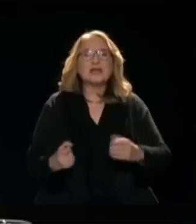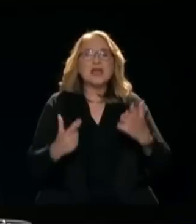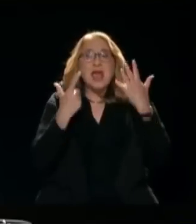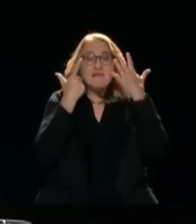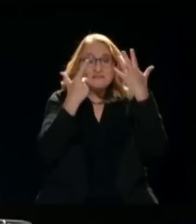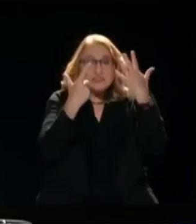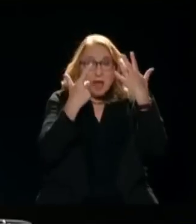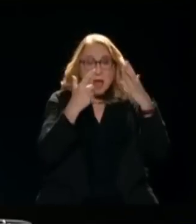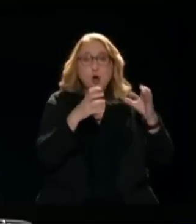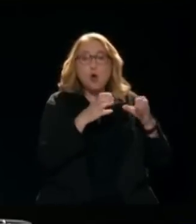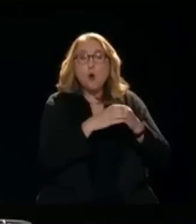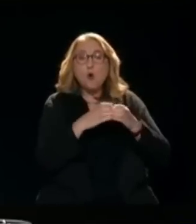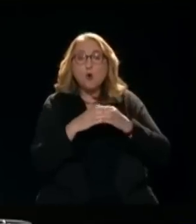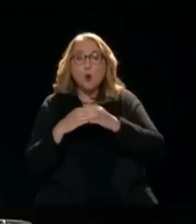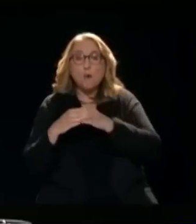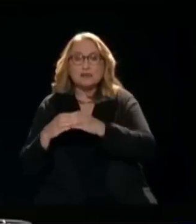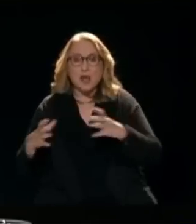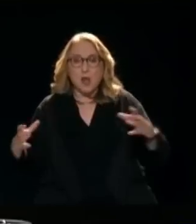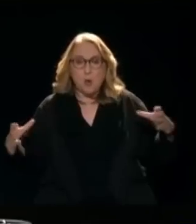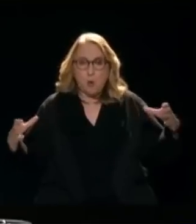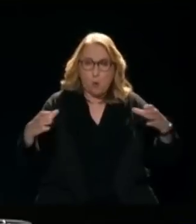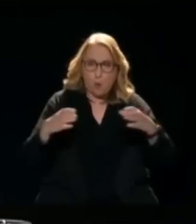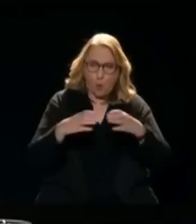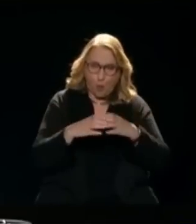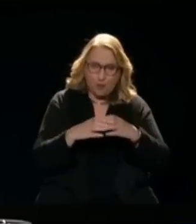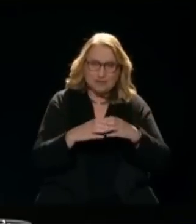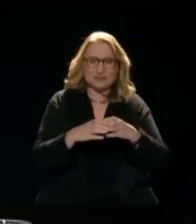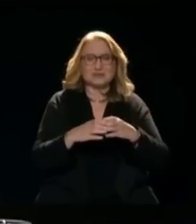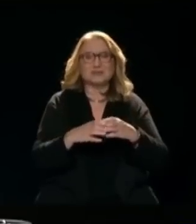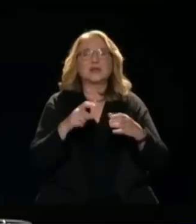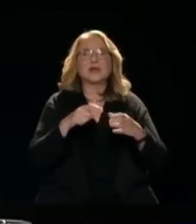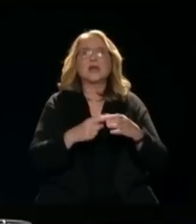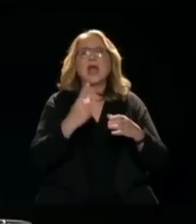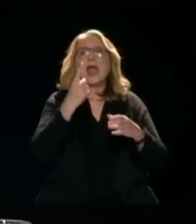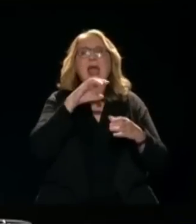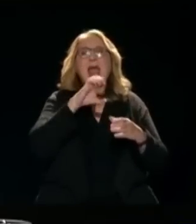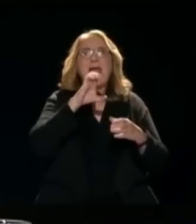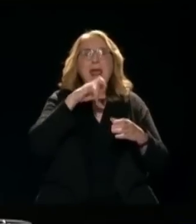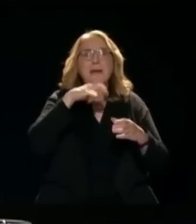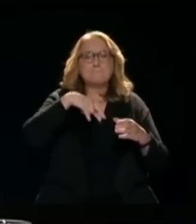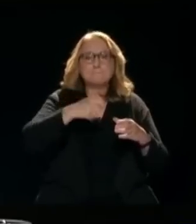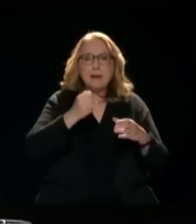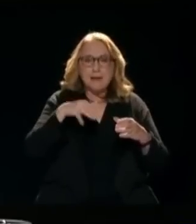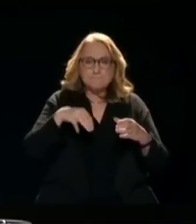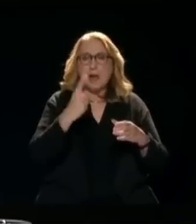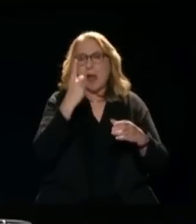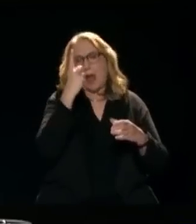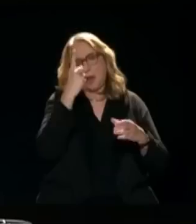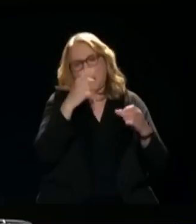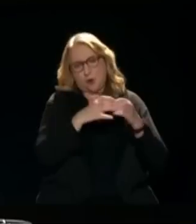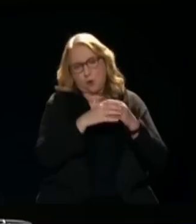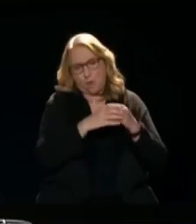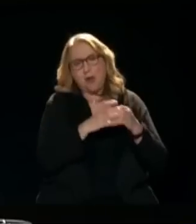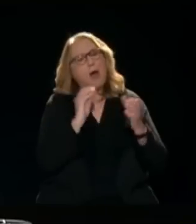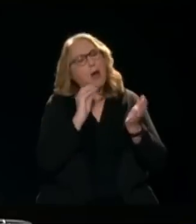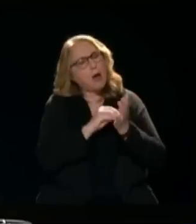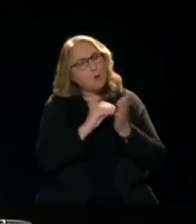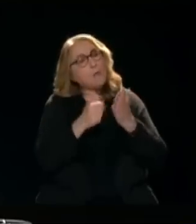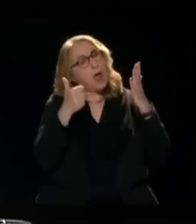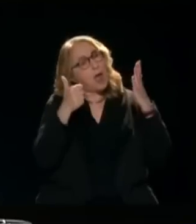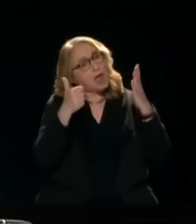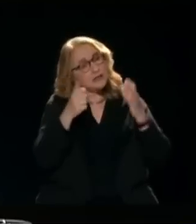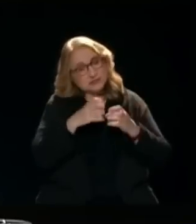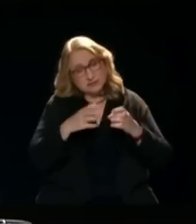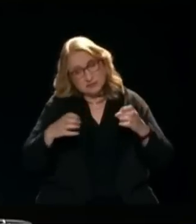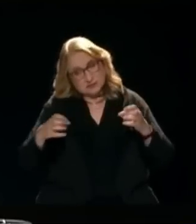αυτά. Και ο υποφαινόμενος είναι επικεφαλής του ψηφοδελτίου της Συμμαχίας Ανατροπής. Είναι